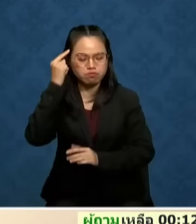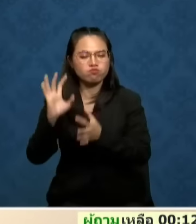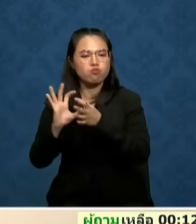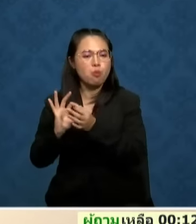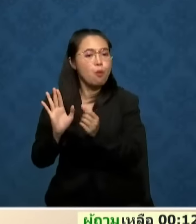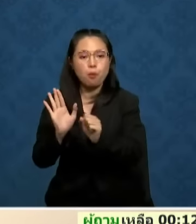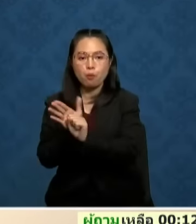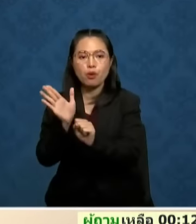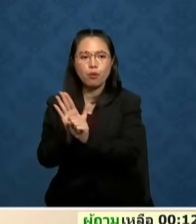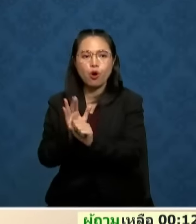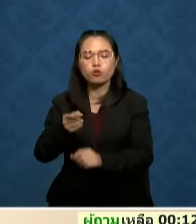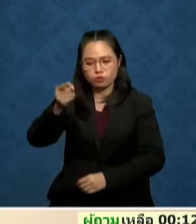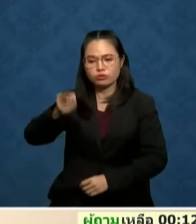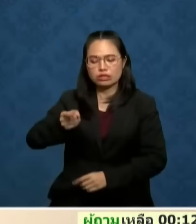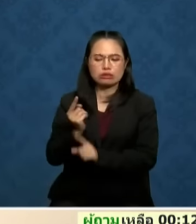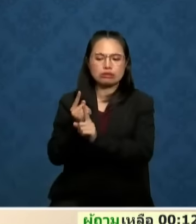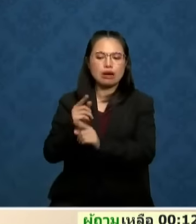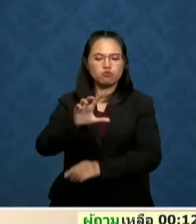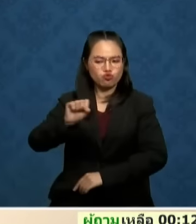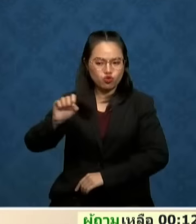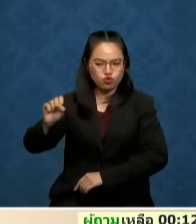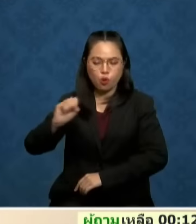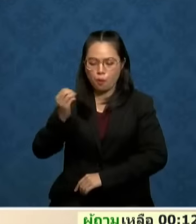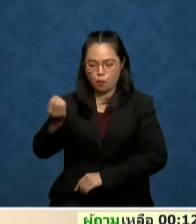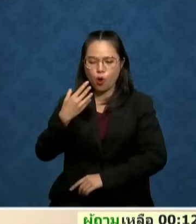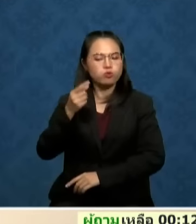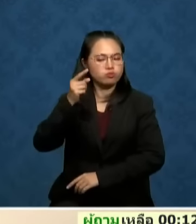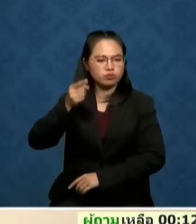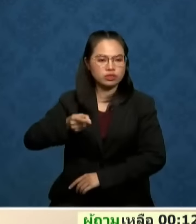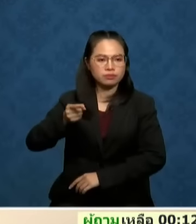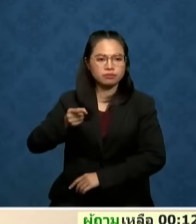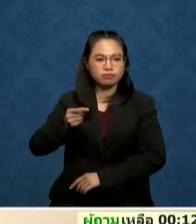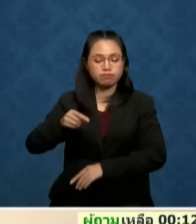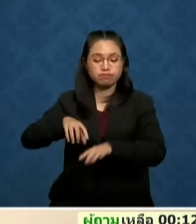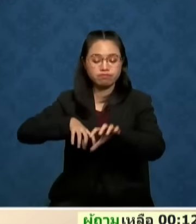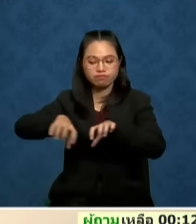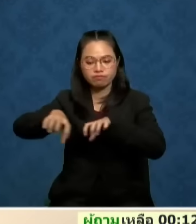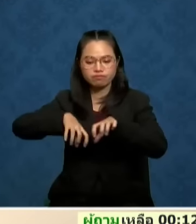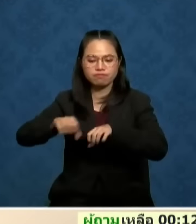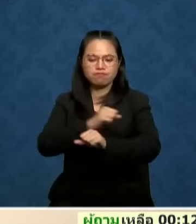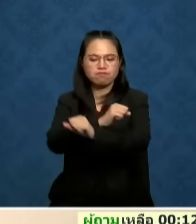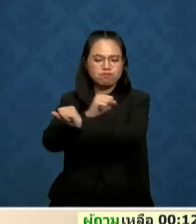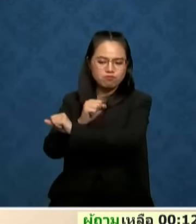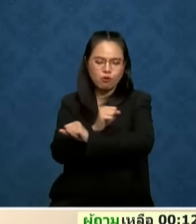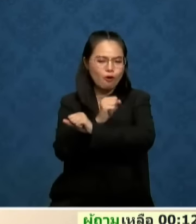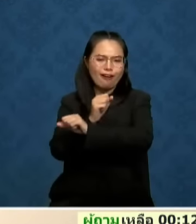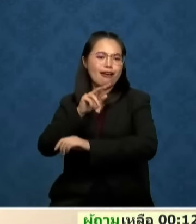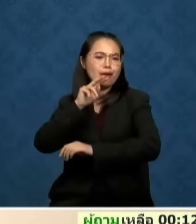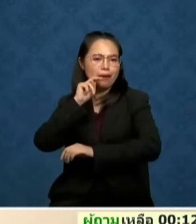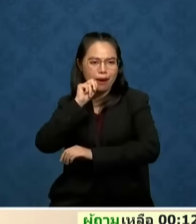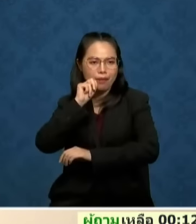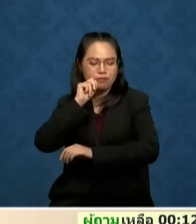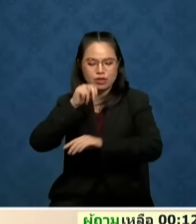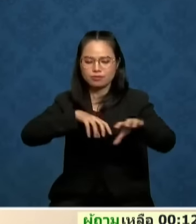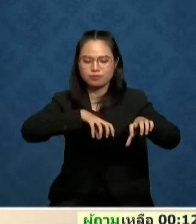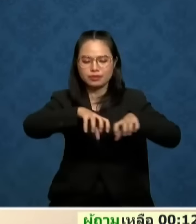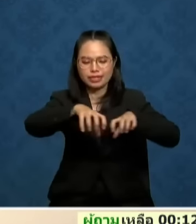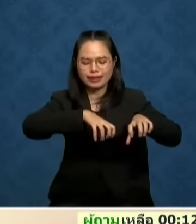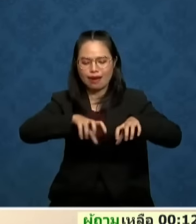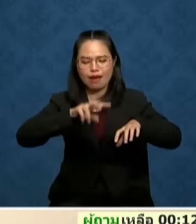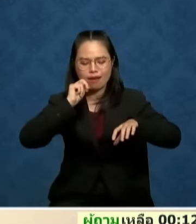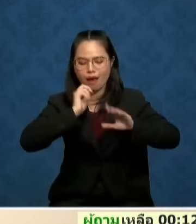แล้วก็เป็นความจริงตามนั้นนะคะสิ่งที่ทำได้ก็คือไม่ต้องการน้ำไม่ให้น้ำใหม่เข้ามานะคะและต้องบริหารจัดการน้ำเดิม